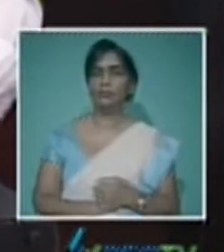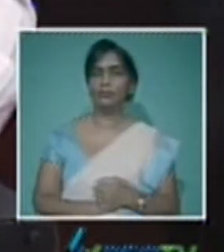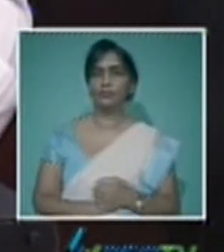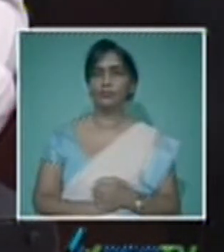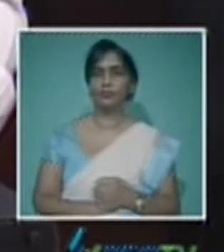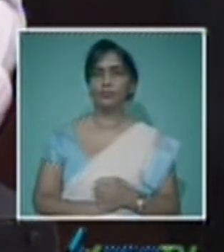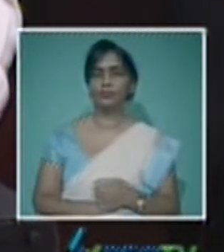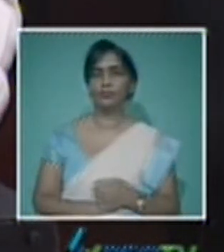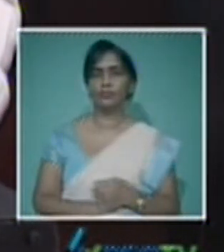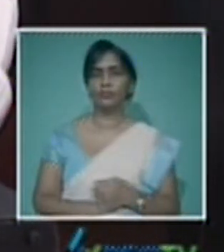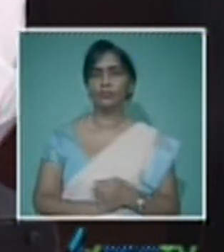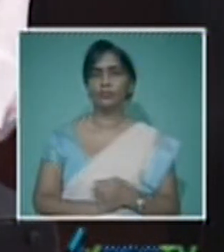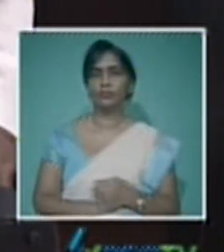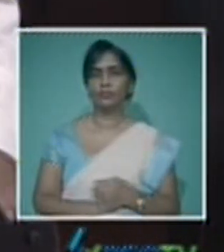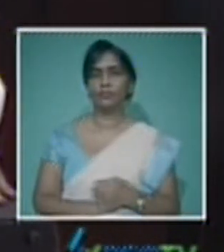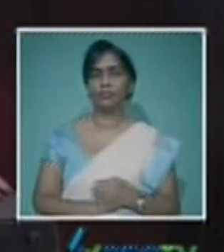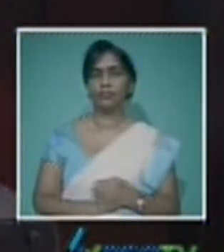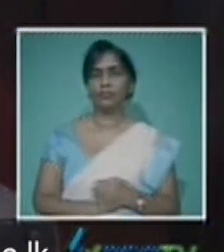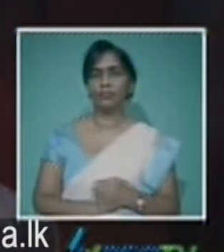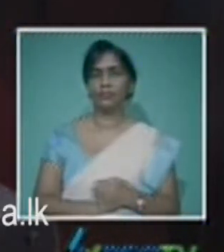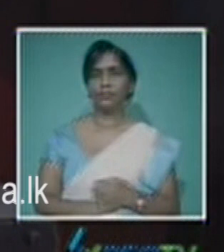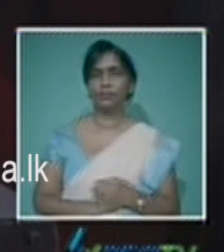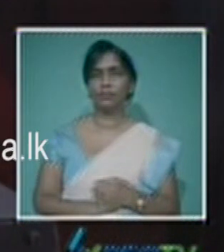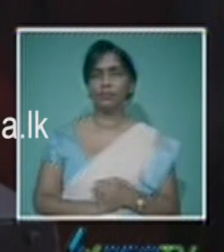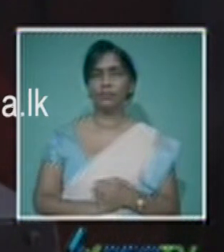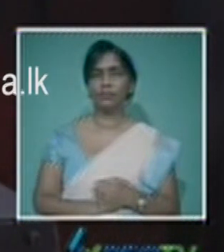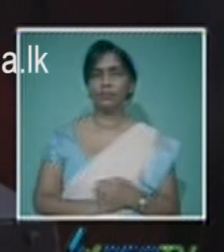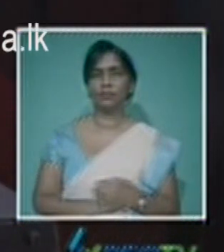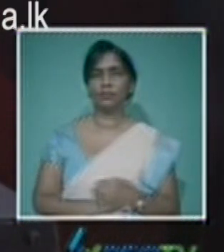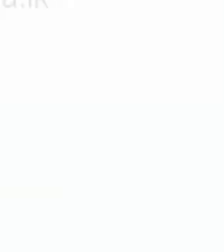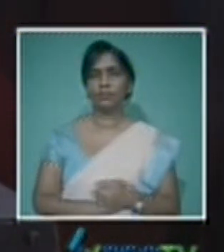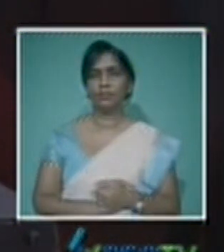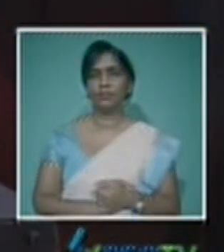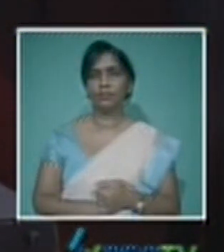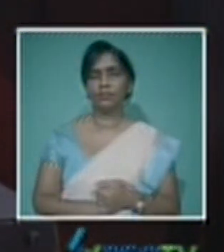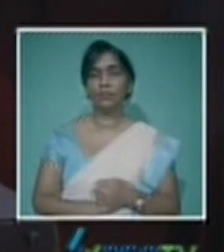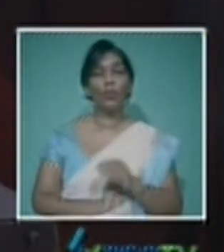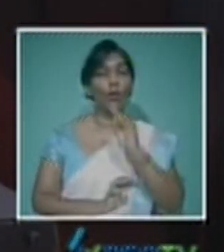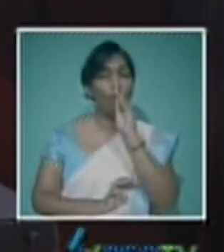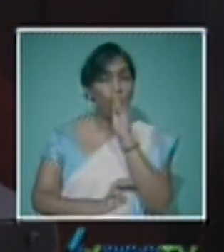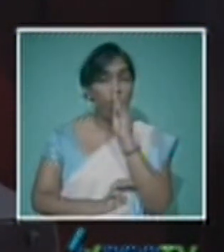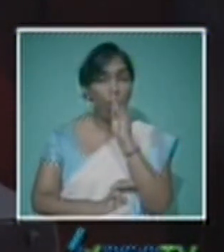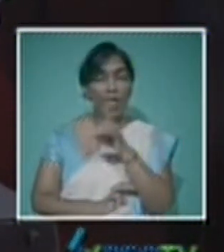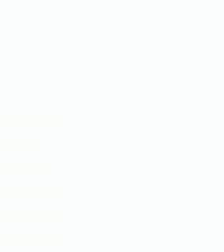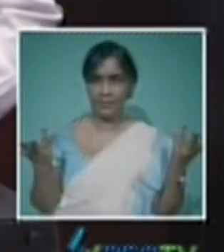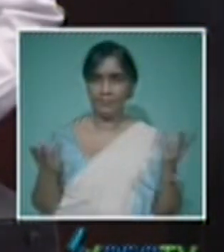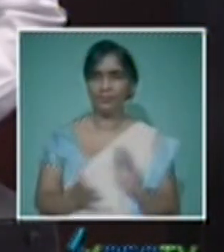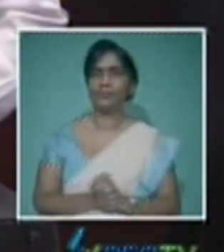සුජීවං අහිරිකේන කාකසූරේන ධන්සිනා පක්කන් දිනා පගබ්බේන සංකිලිතේන ජීවිත. පවට ලැජ්ජාවක්